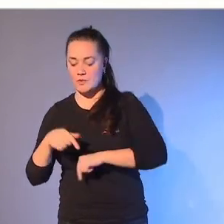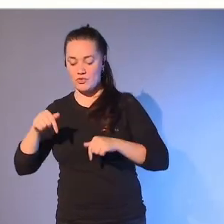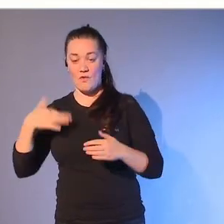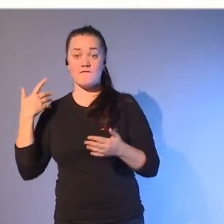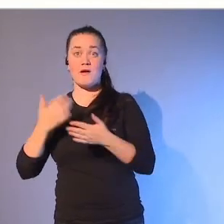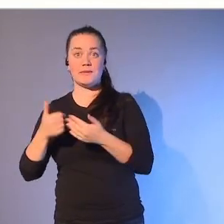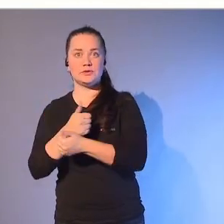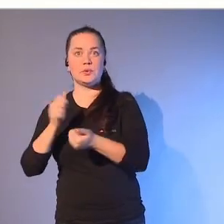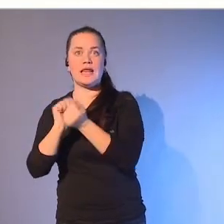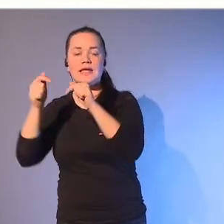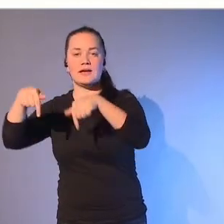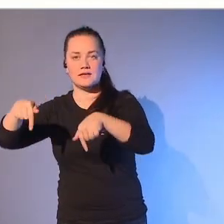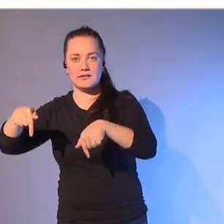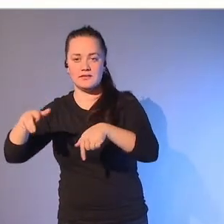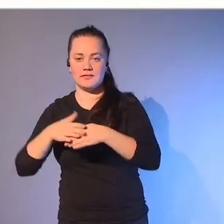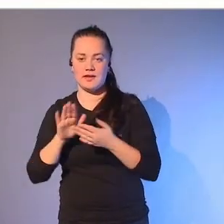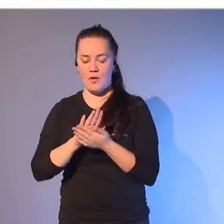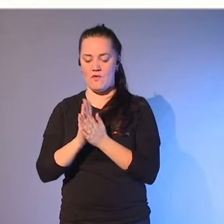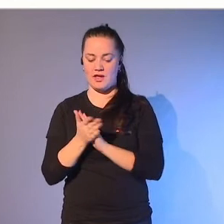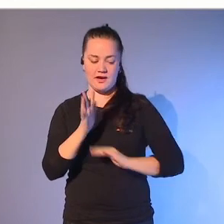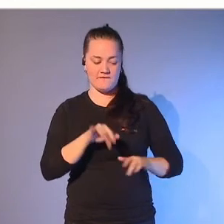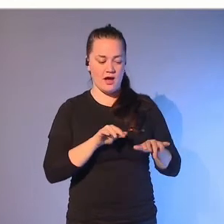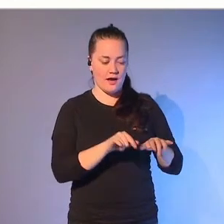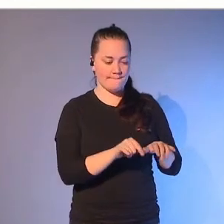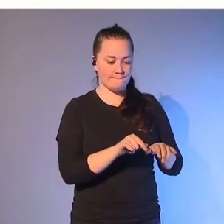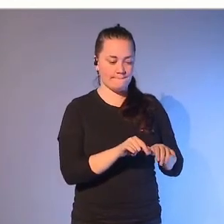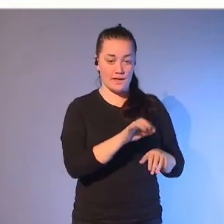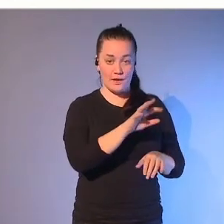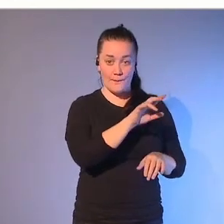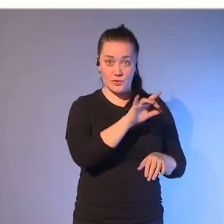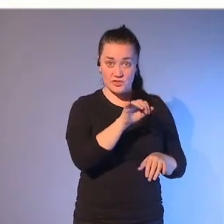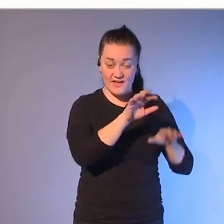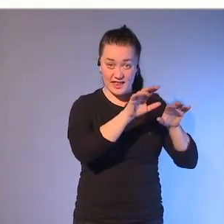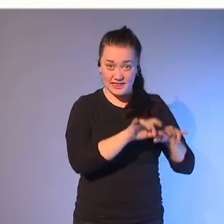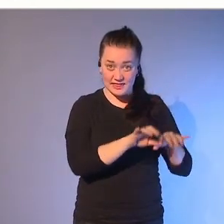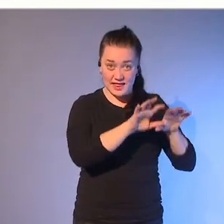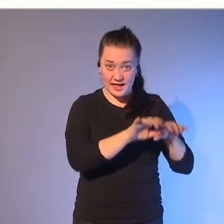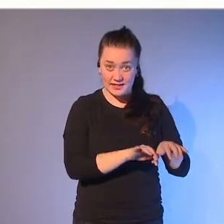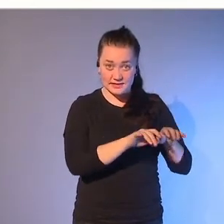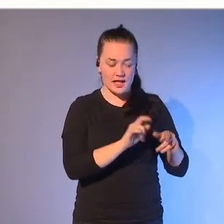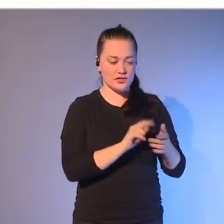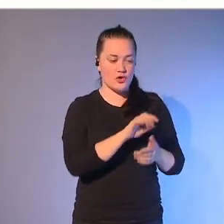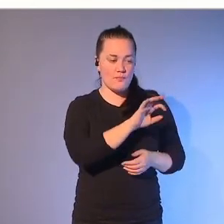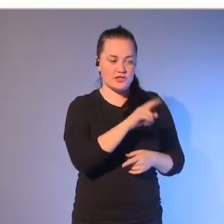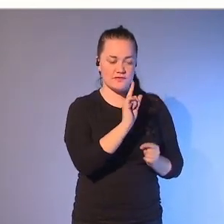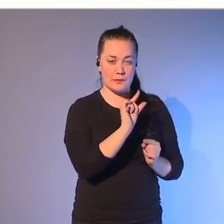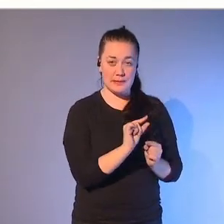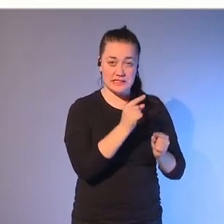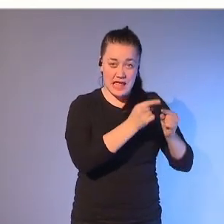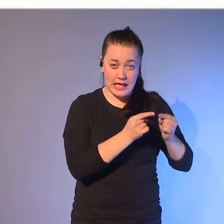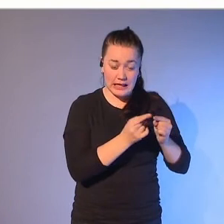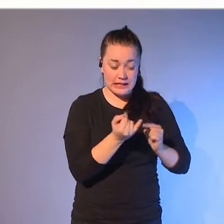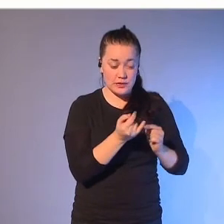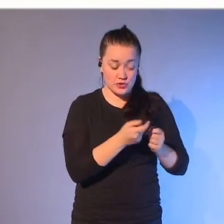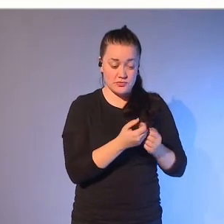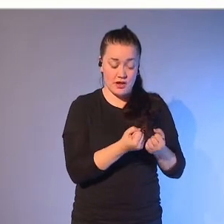dag, hvor overgangen er fra bokstavert tekst, altså bokstaven som minste enhet i noe som